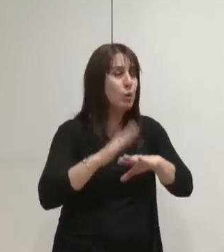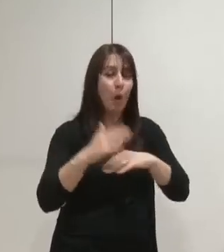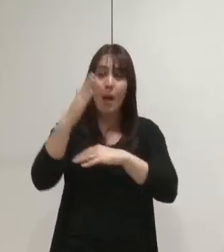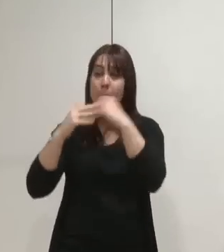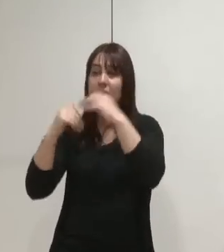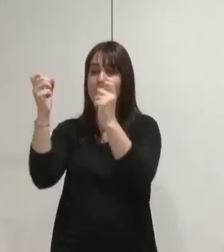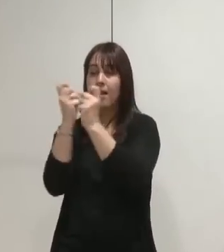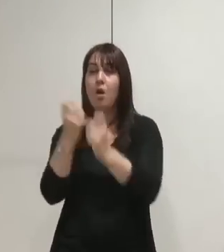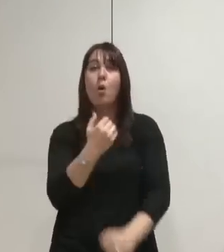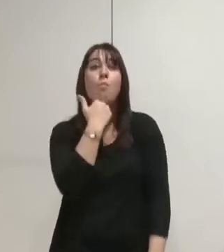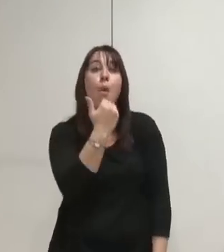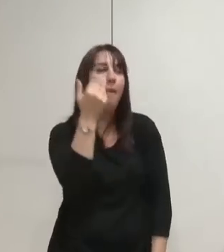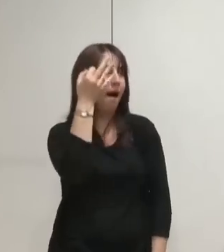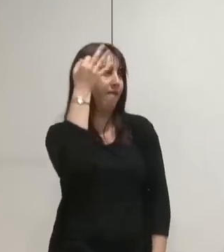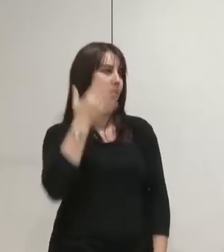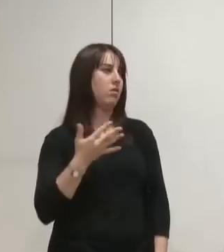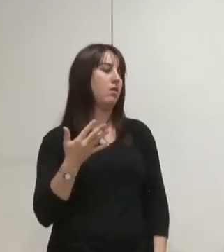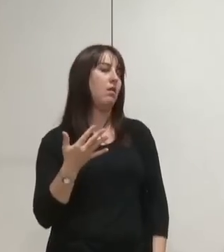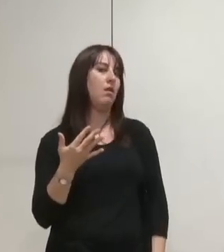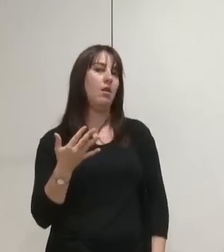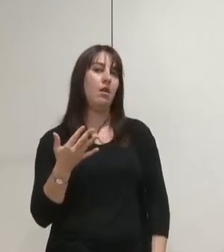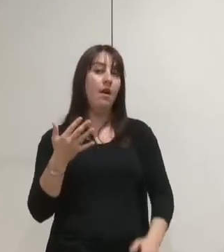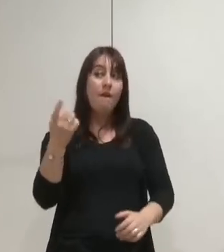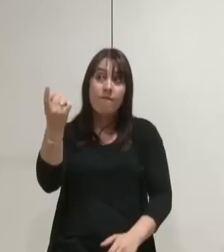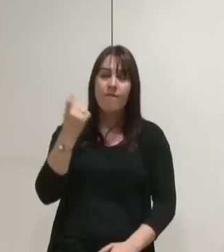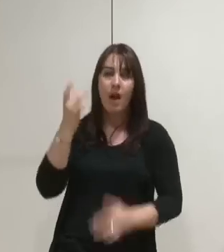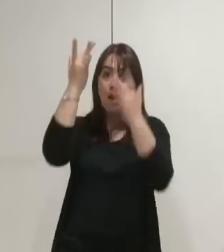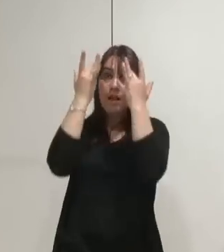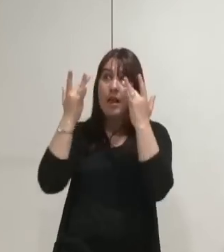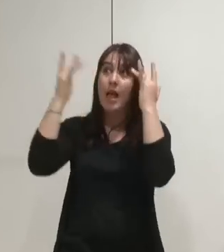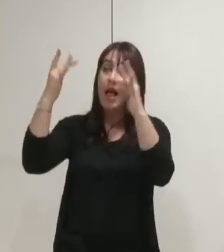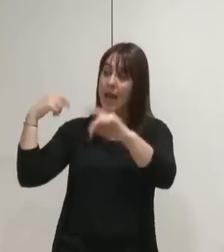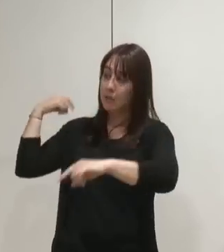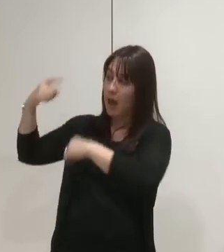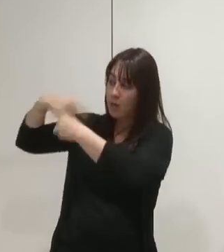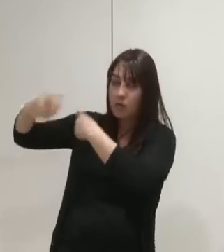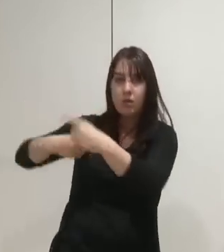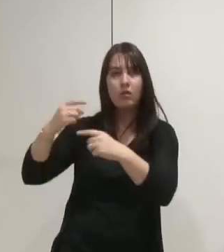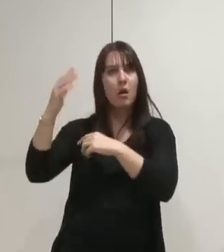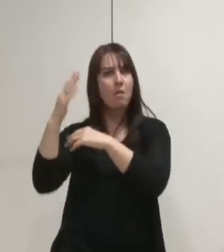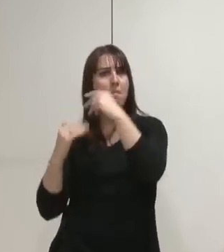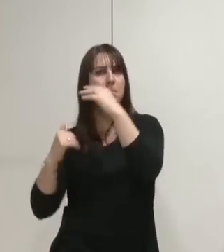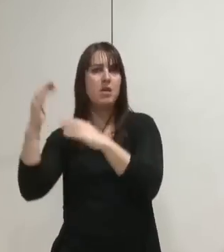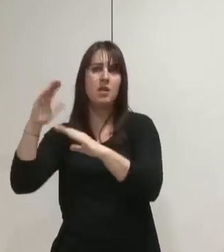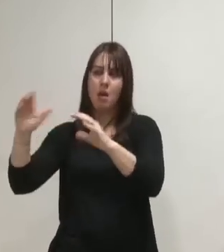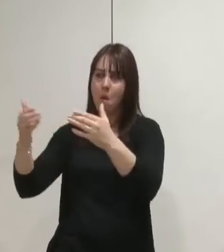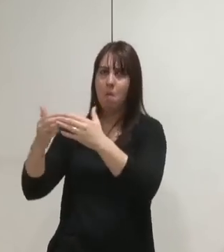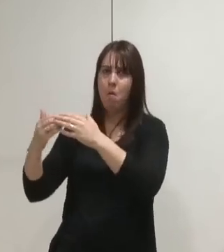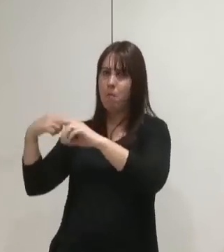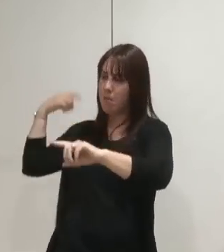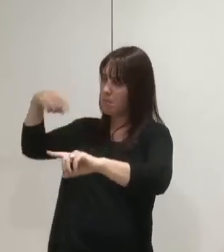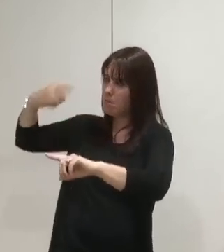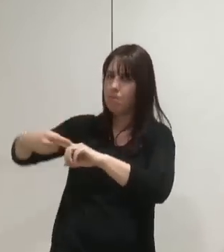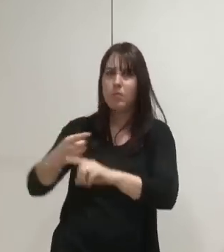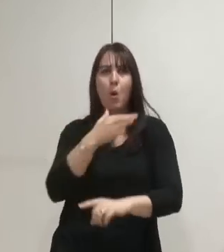c'est un métier qui s'invente à travers l'expérience d'une profession qui ne peut pas se faire comme